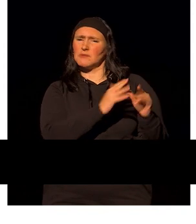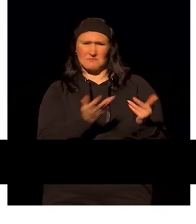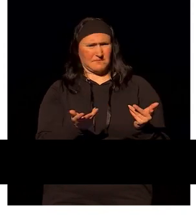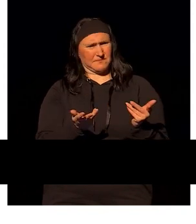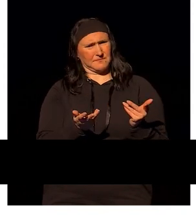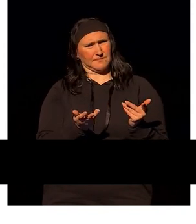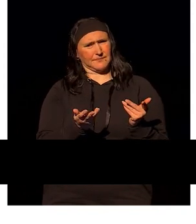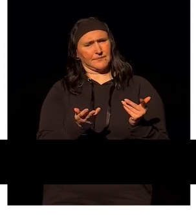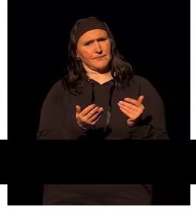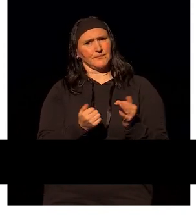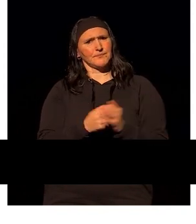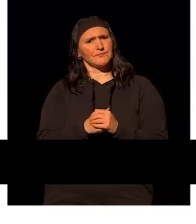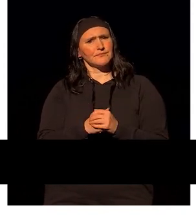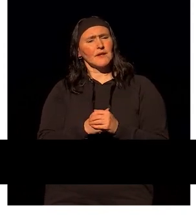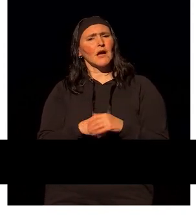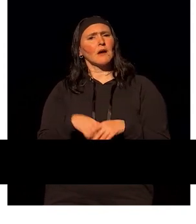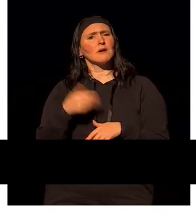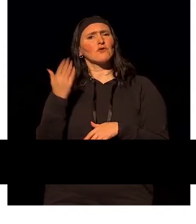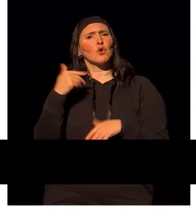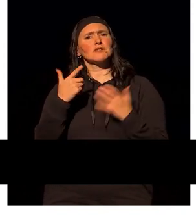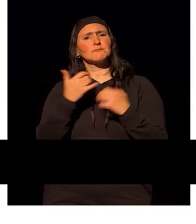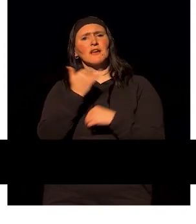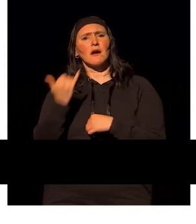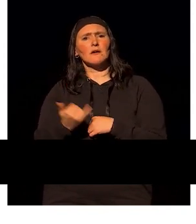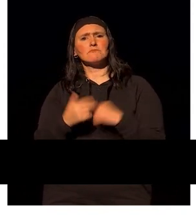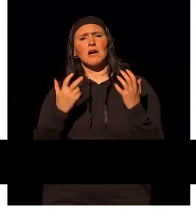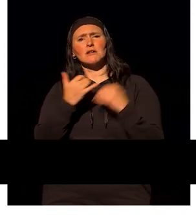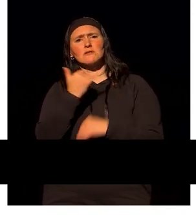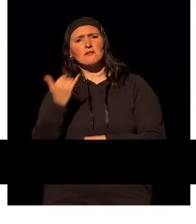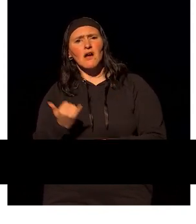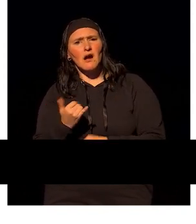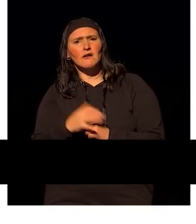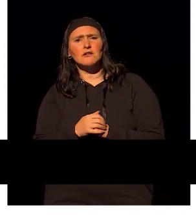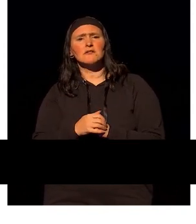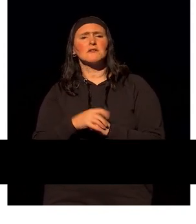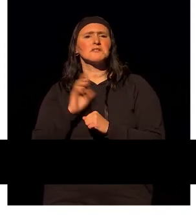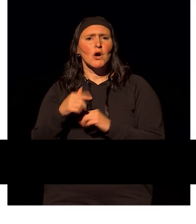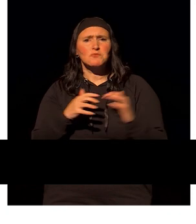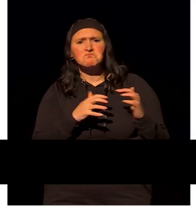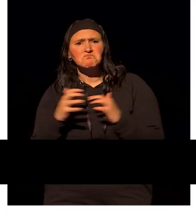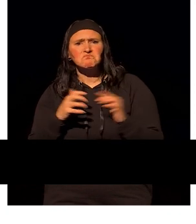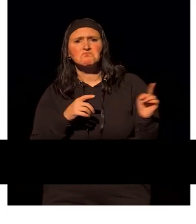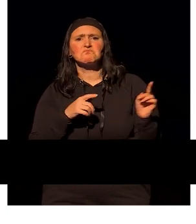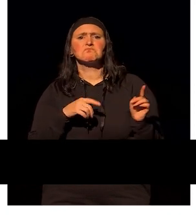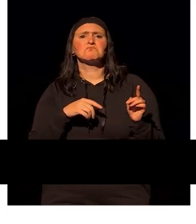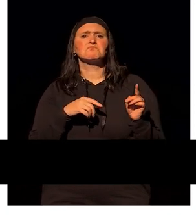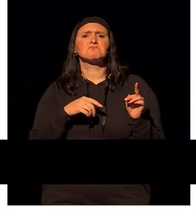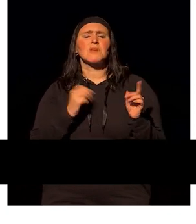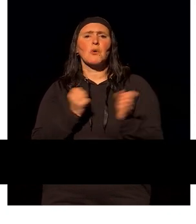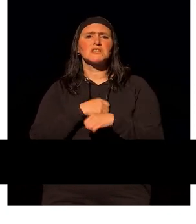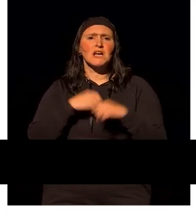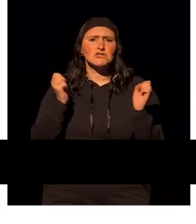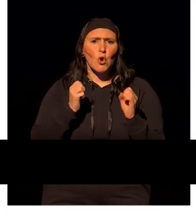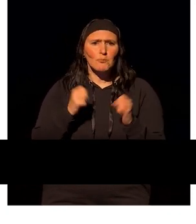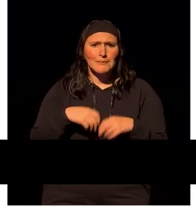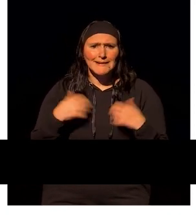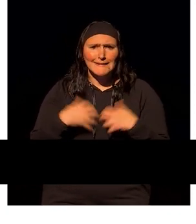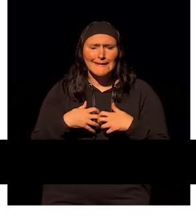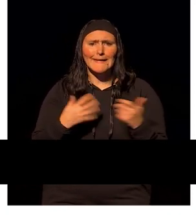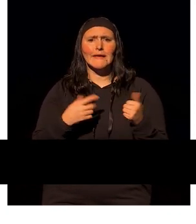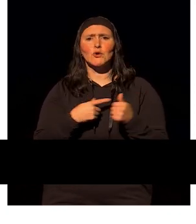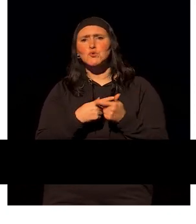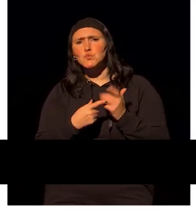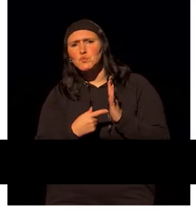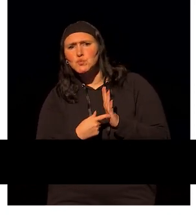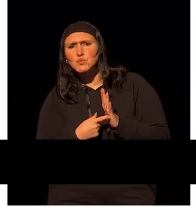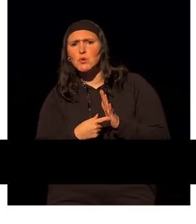Auseinandersetzung aus den 70ern, 80ern mit der Drohung des Atomkriegs, prominente Namen wie Günter Anders, der sich